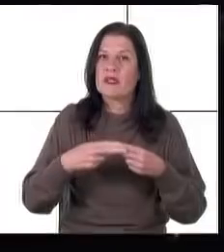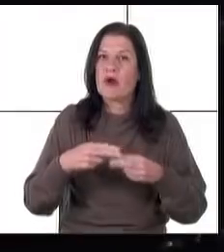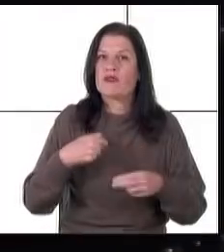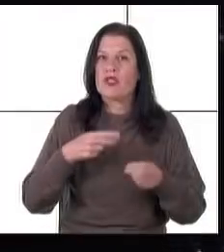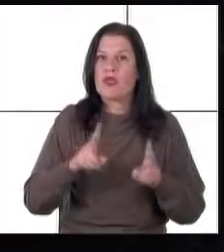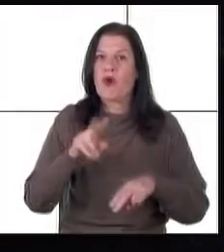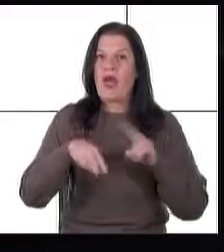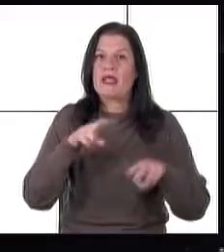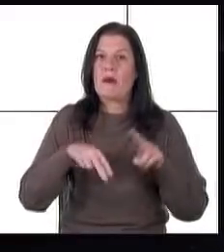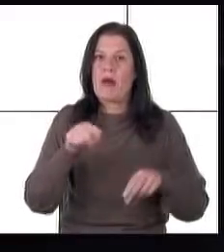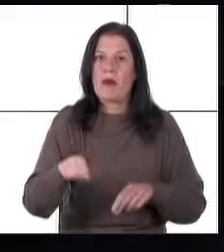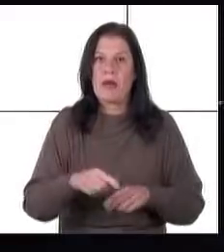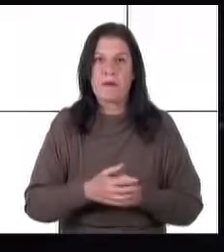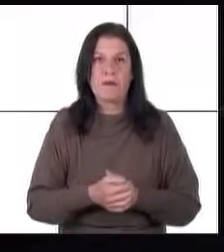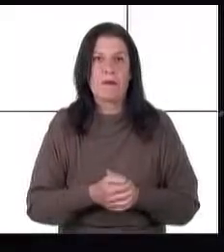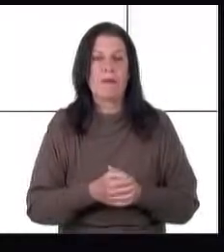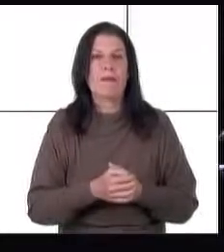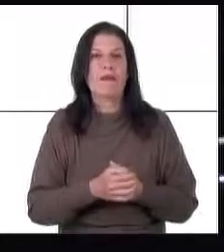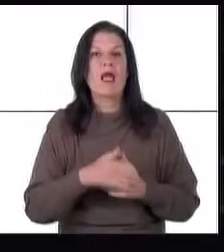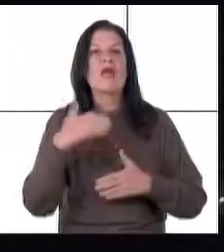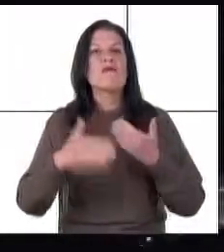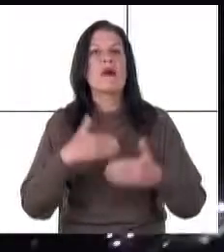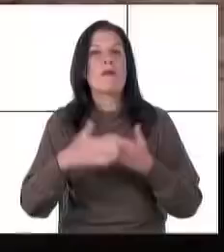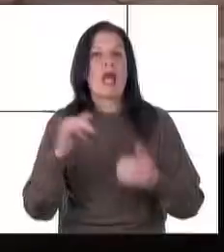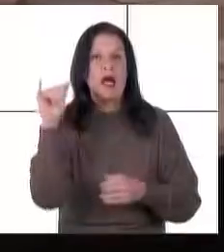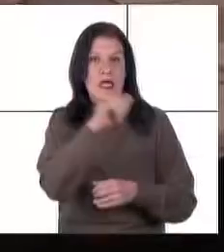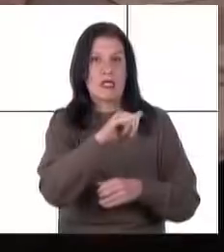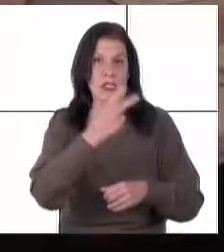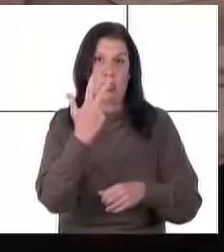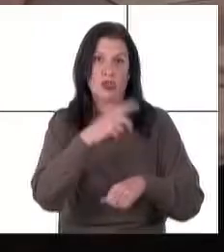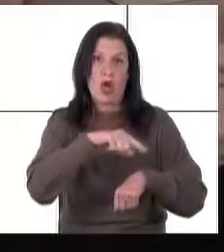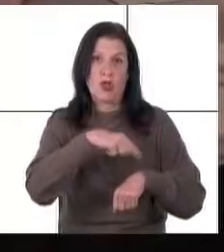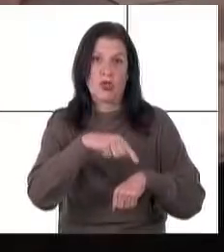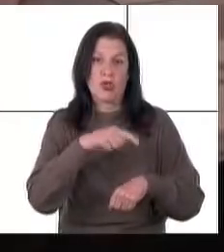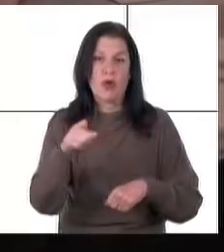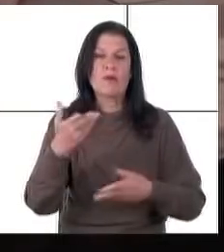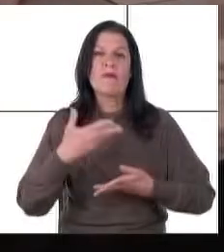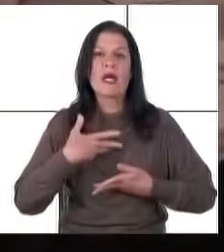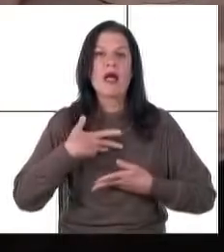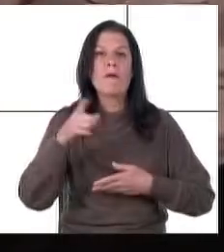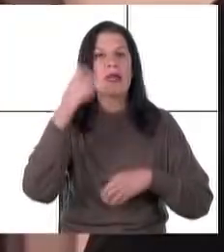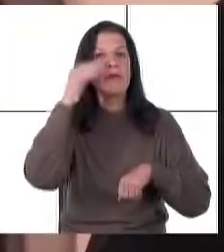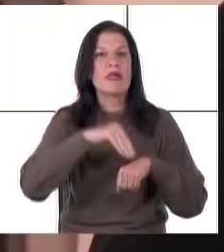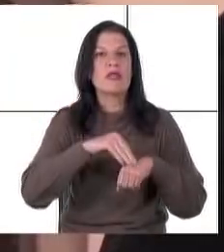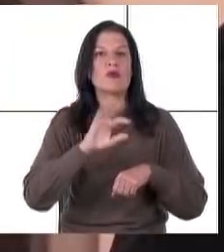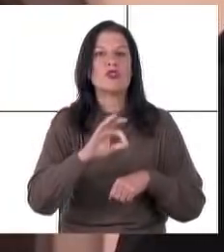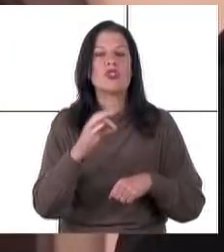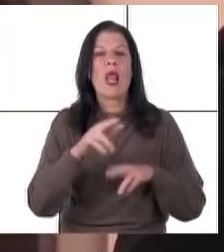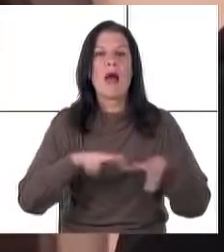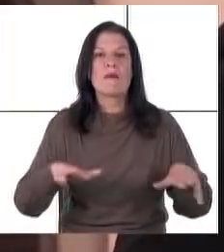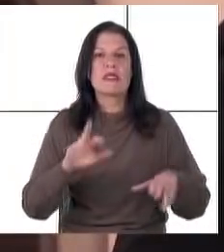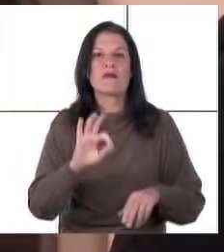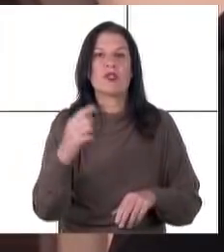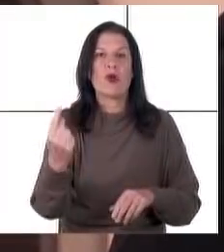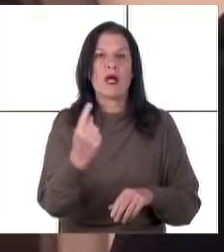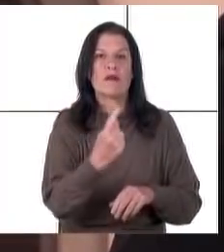בהם. במהלך הטיסה, שאורכה 3 שעות, הם מתעדכנים במצבו של כל אחת ואחד. זה מתחלק לשניים, פצועים